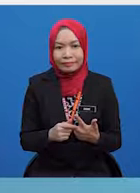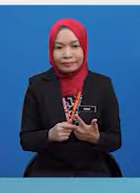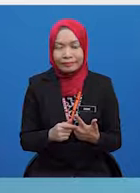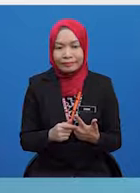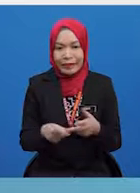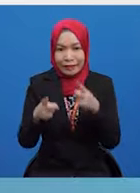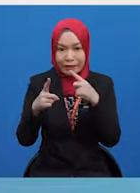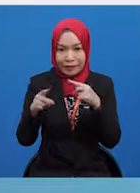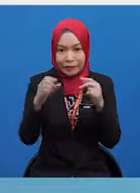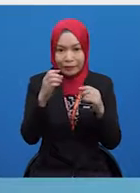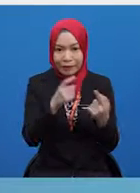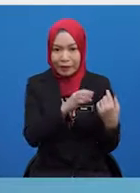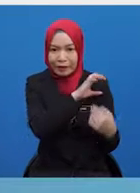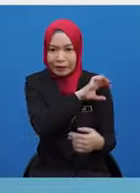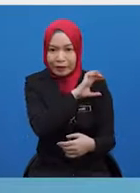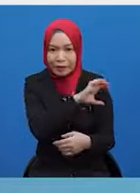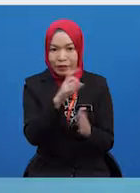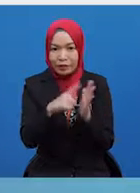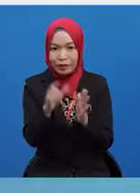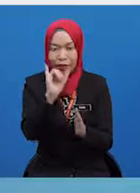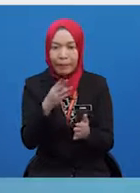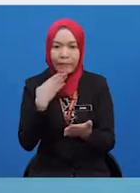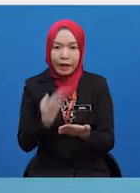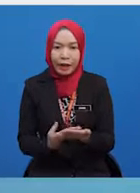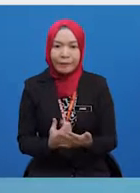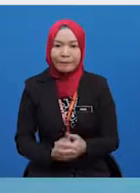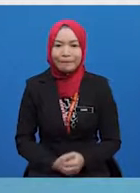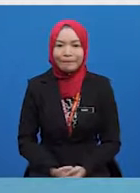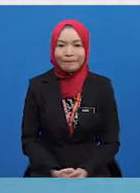senaraikan ciri-ciri logo yang baik.